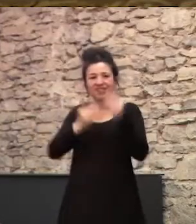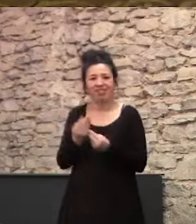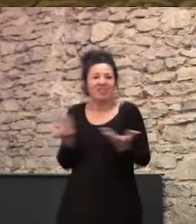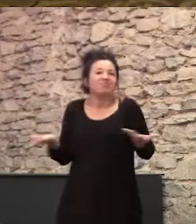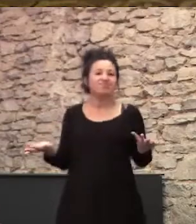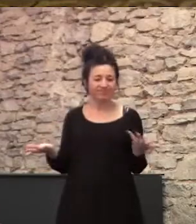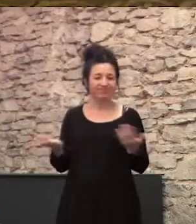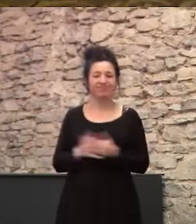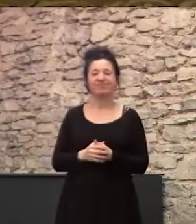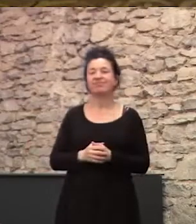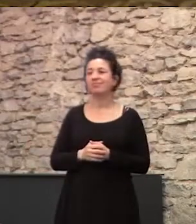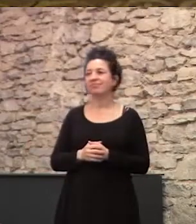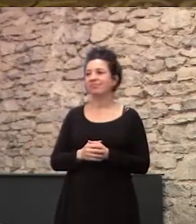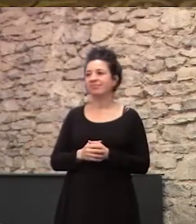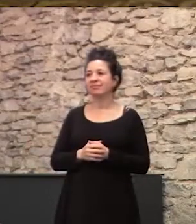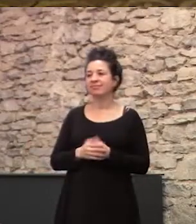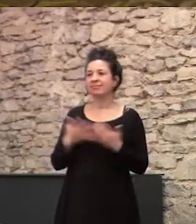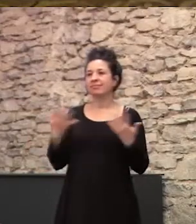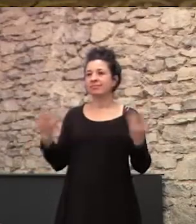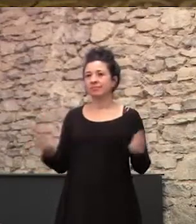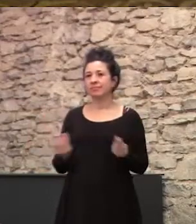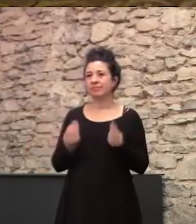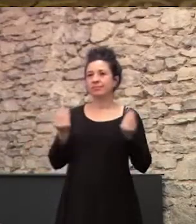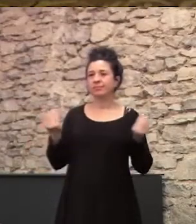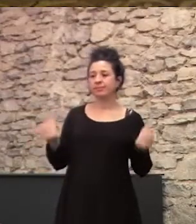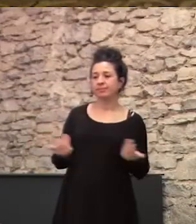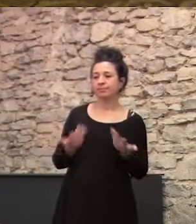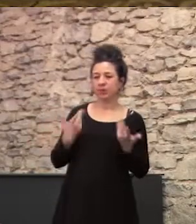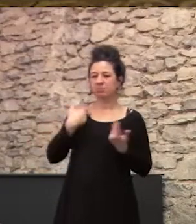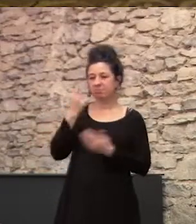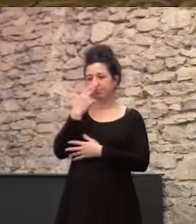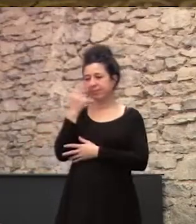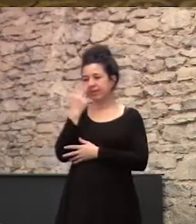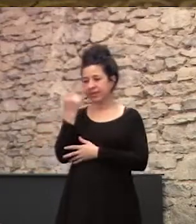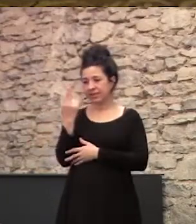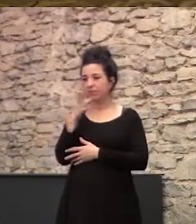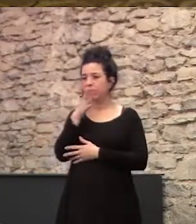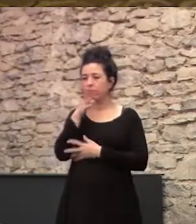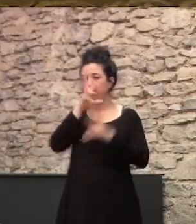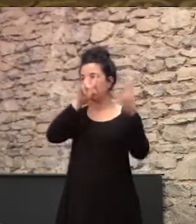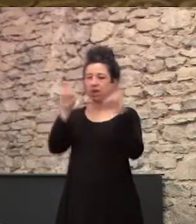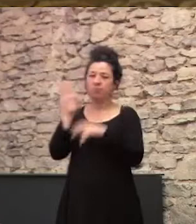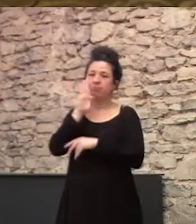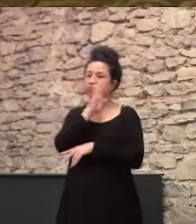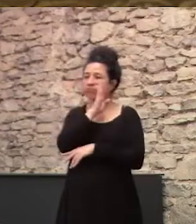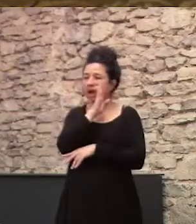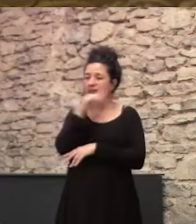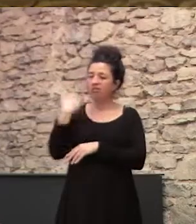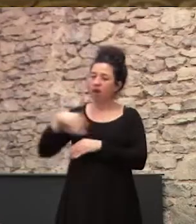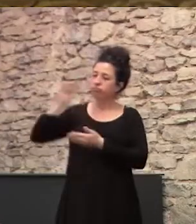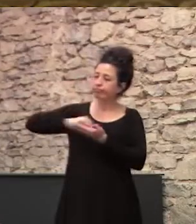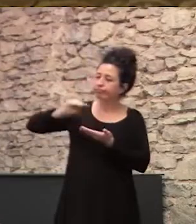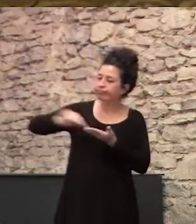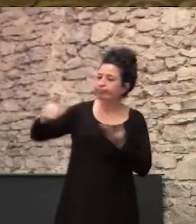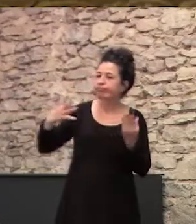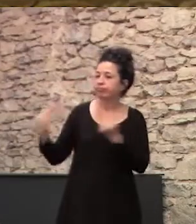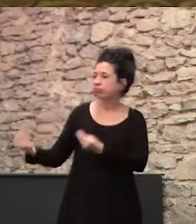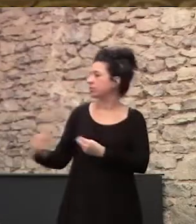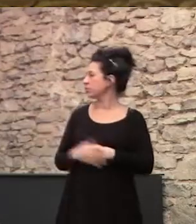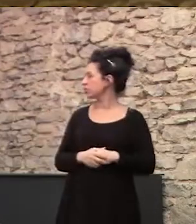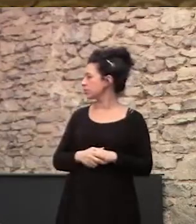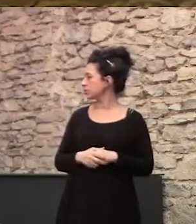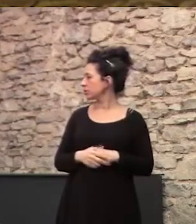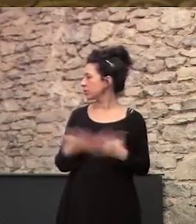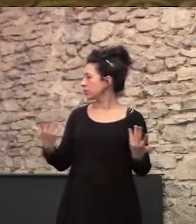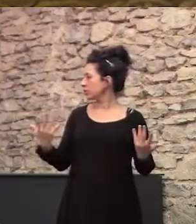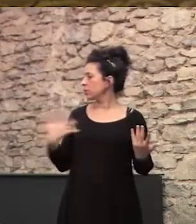Eta pixkat hori interesatzen zaizea, amari buruzia asko idatzen du jendeak. Bueno, asko